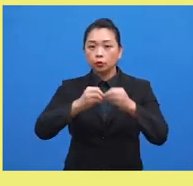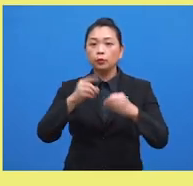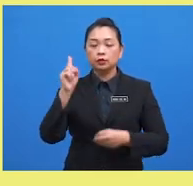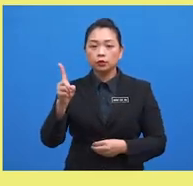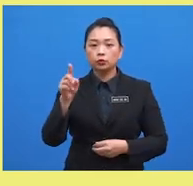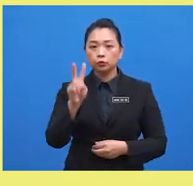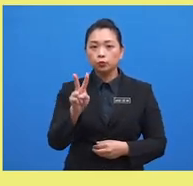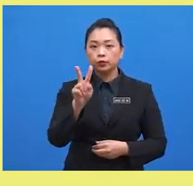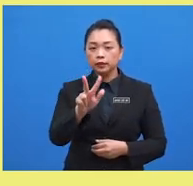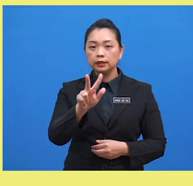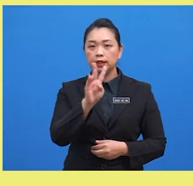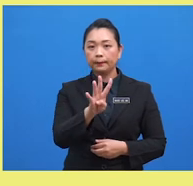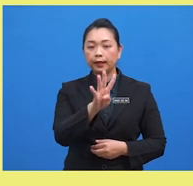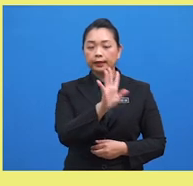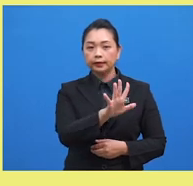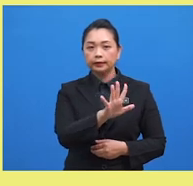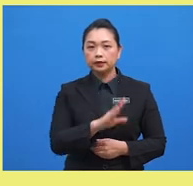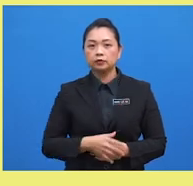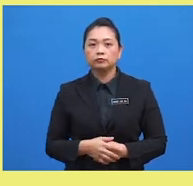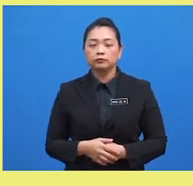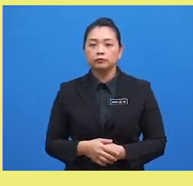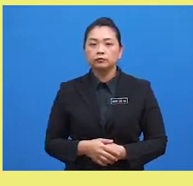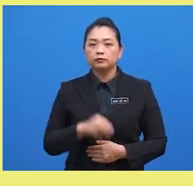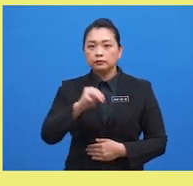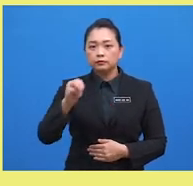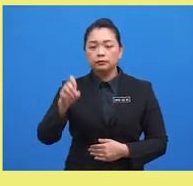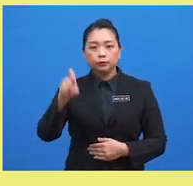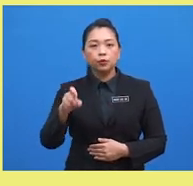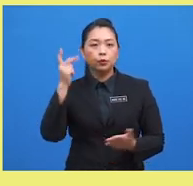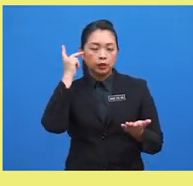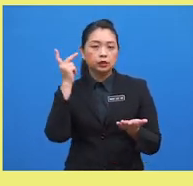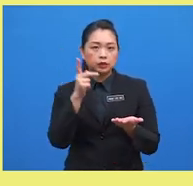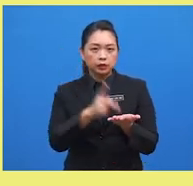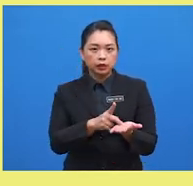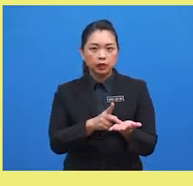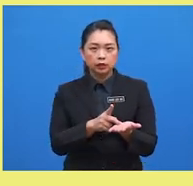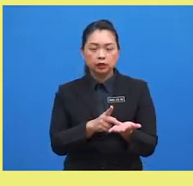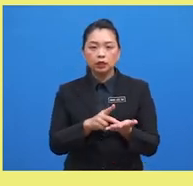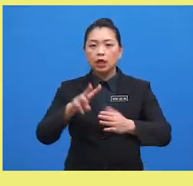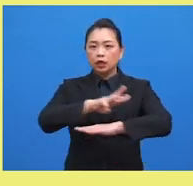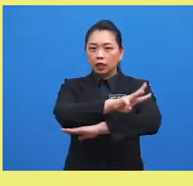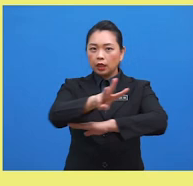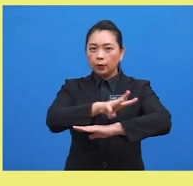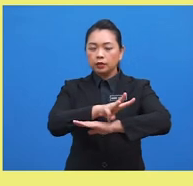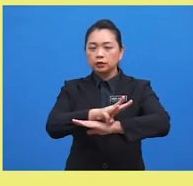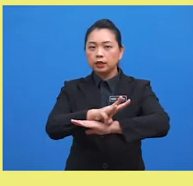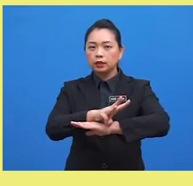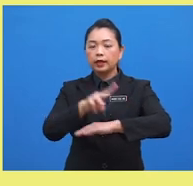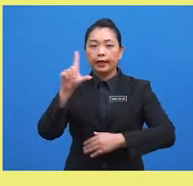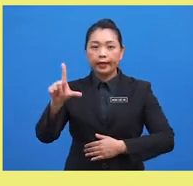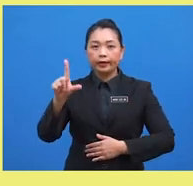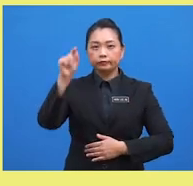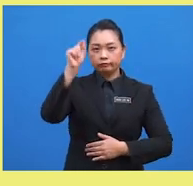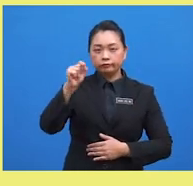Untuk selesaikan soalan ini, murid-murid perlu kenal pasti kawasan pelengkap